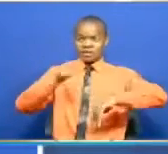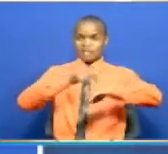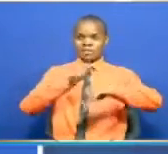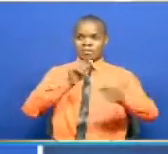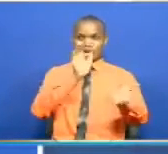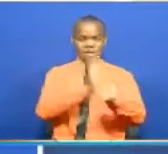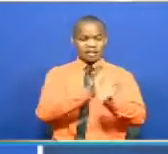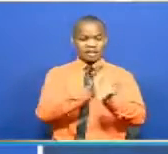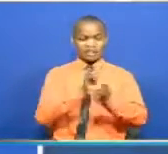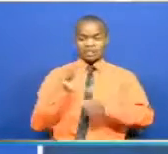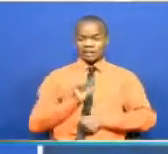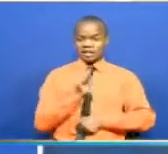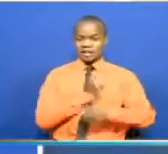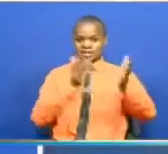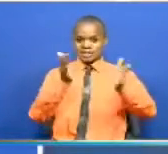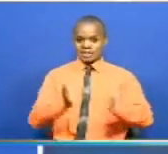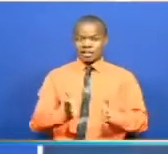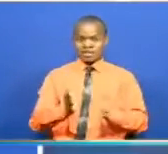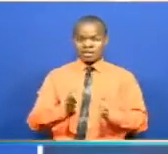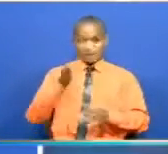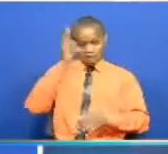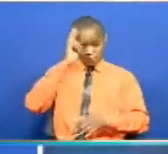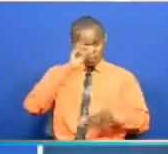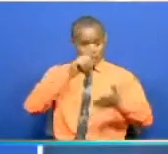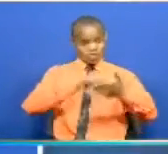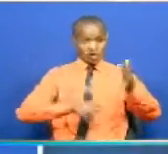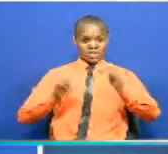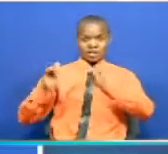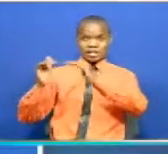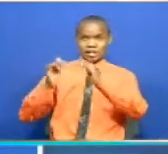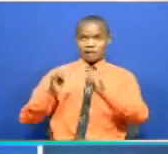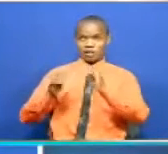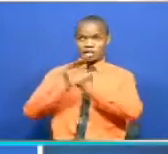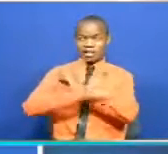ni ukumbusho kuwa vita vya kupigania demokrasia